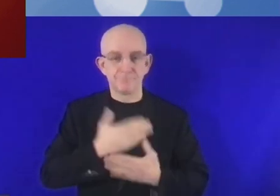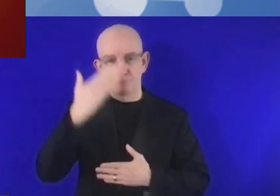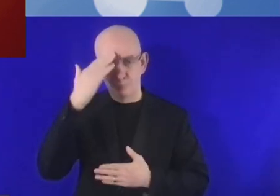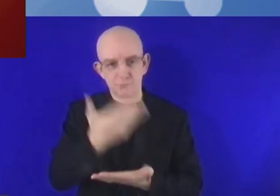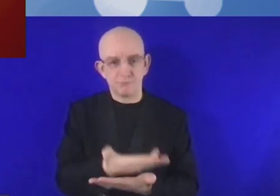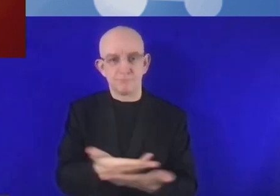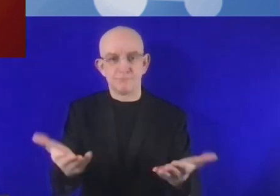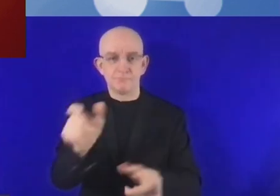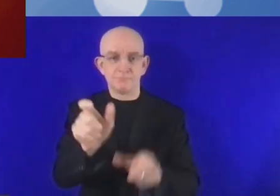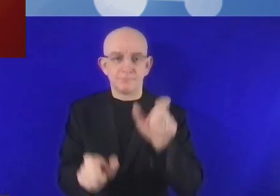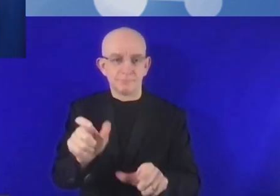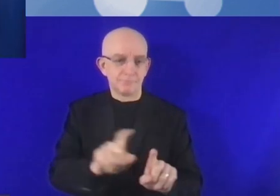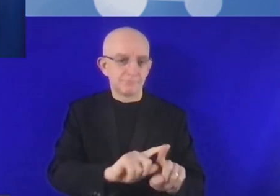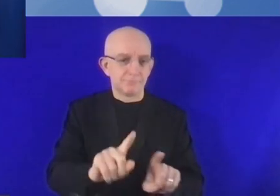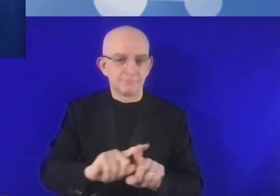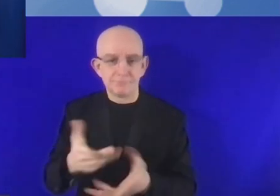prestiżowej społeczności